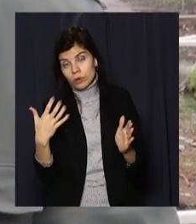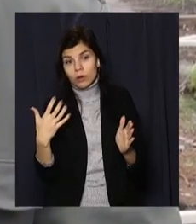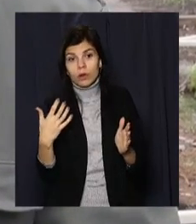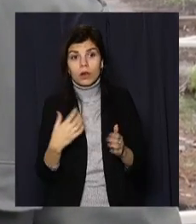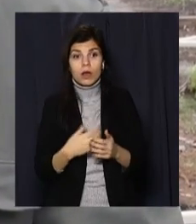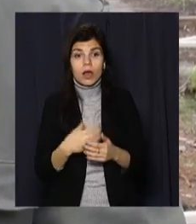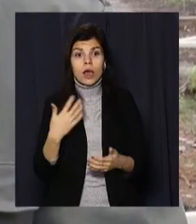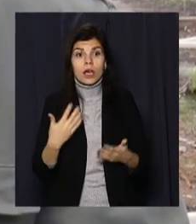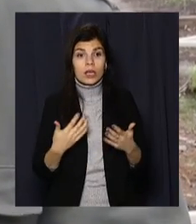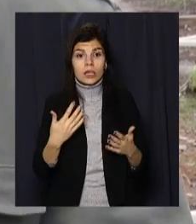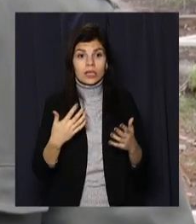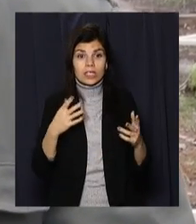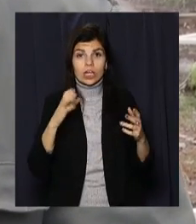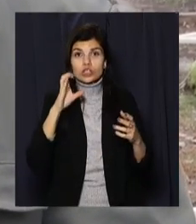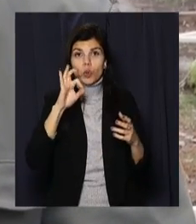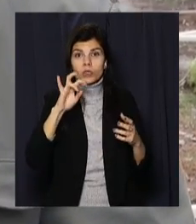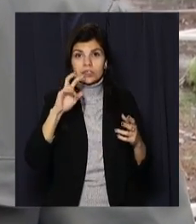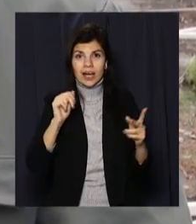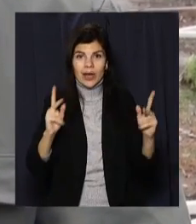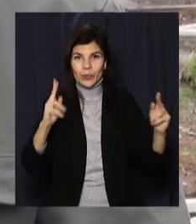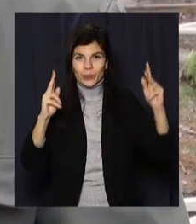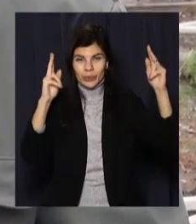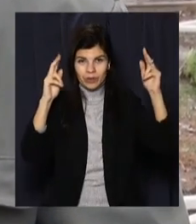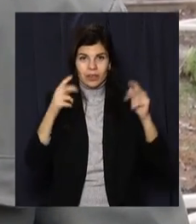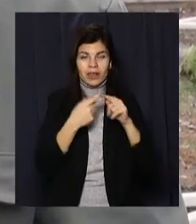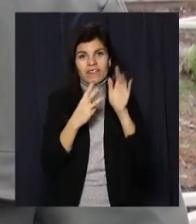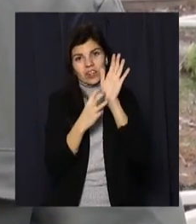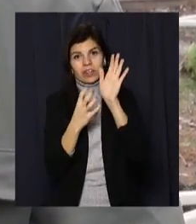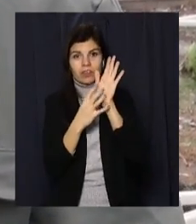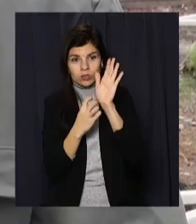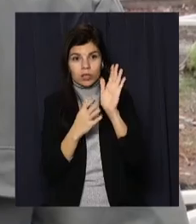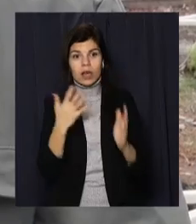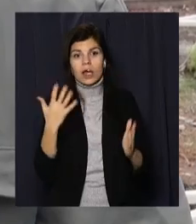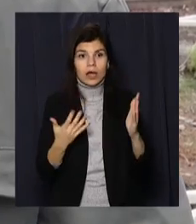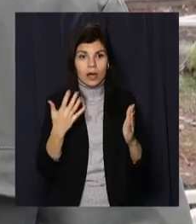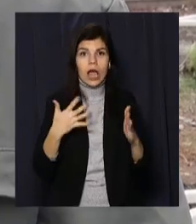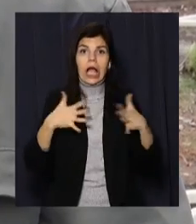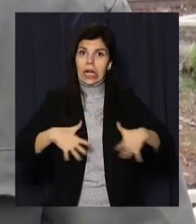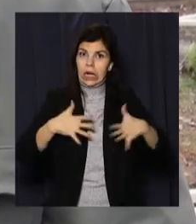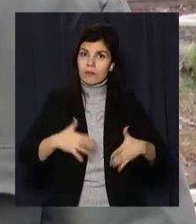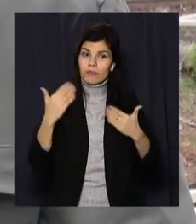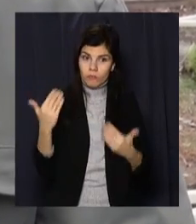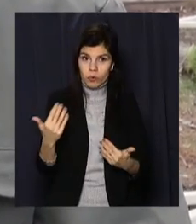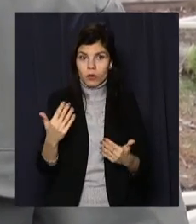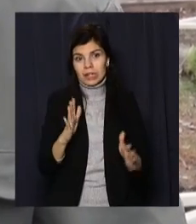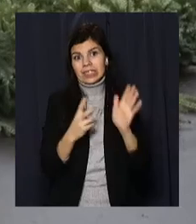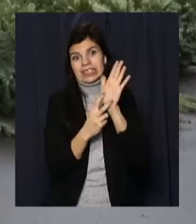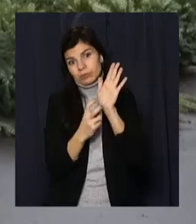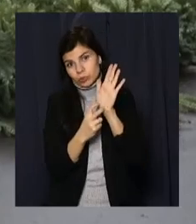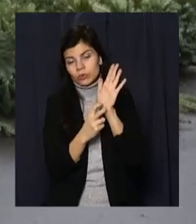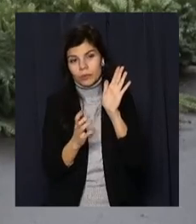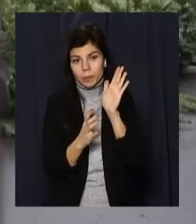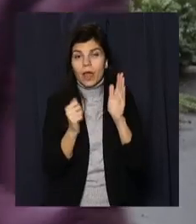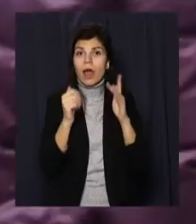плане. Если это стриженная сосна, то это там будет 800-900. Если это крымская, то у крымки тоже там 700. А